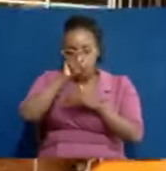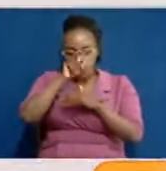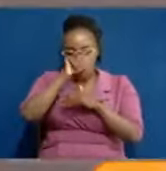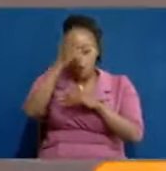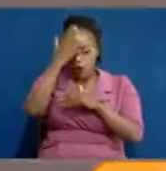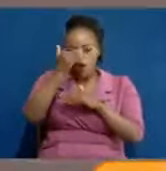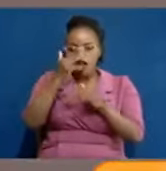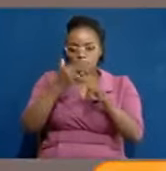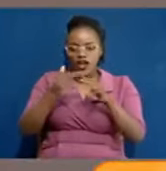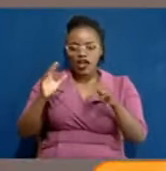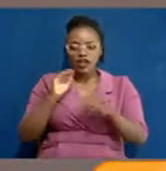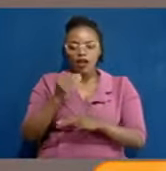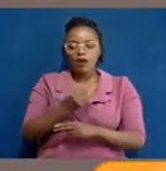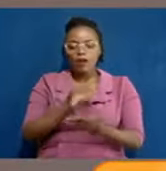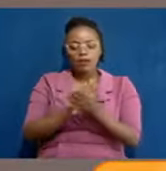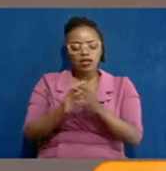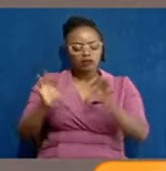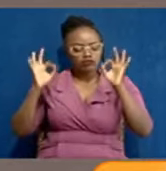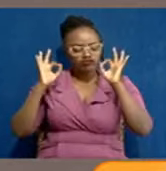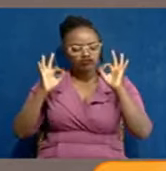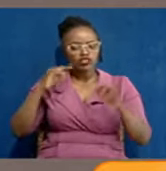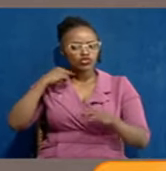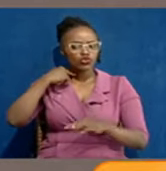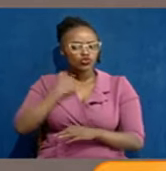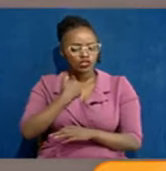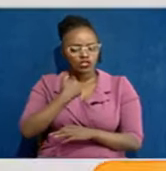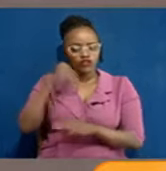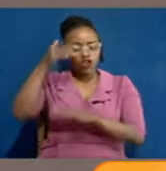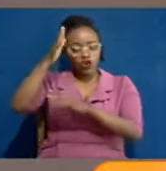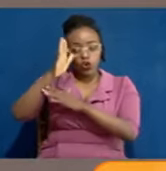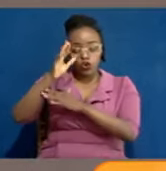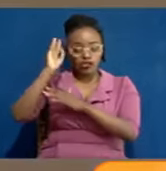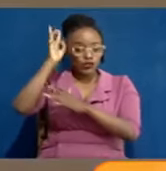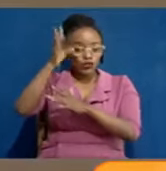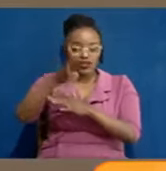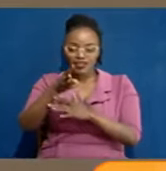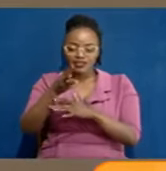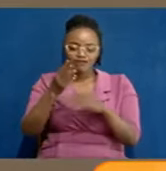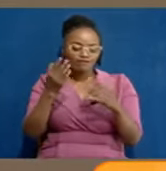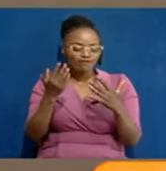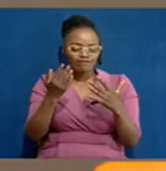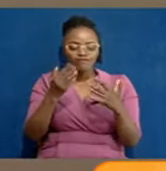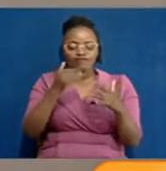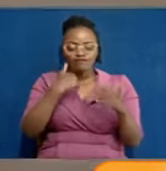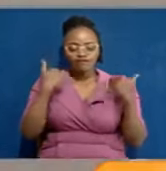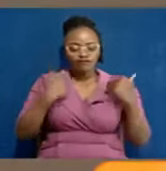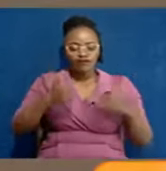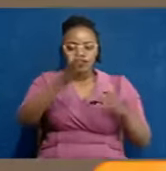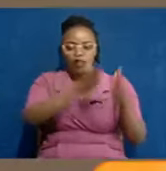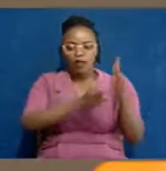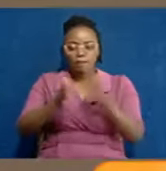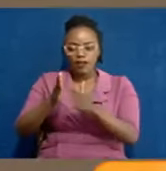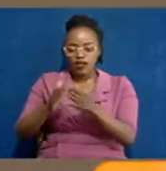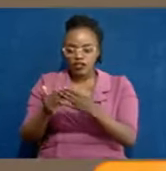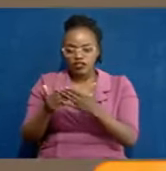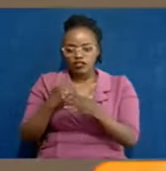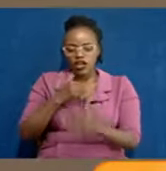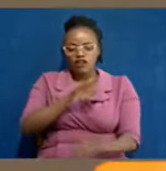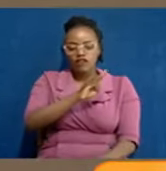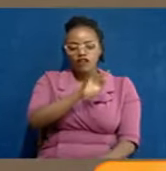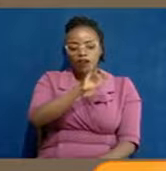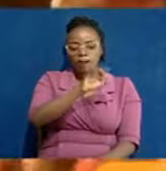Ndio mayai yetu ikuwe exceptional, ni tamu. Mungu akitujalia, I'm planning kuweka